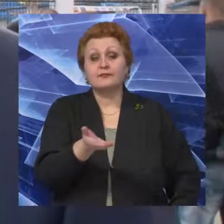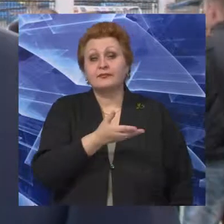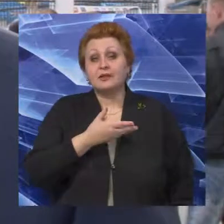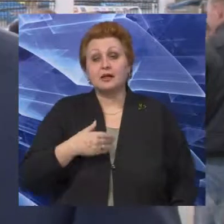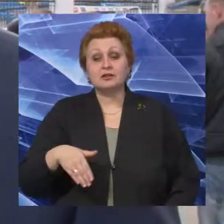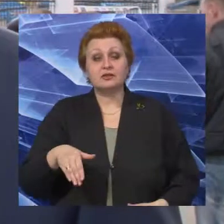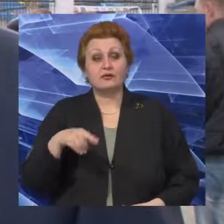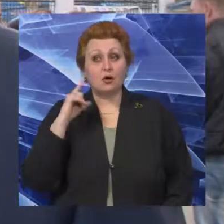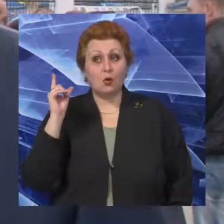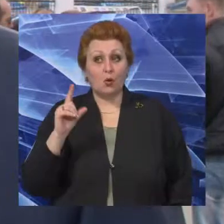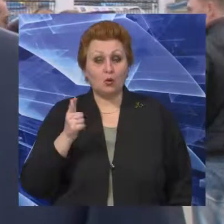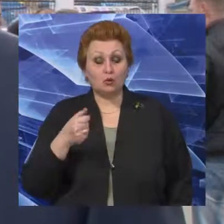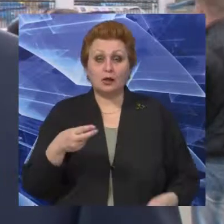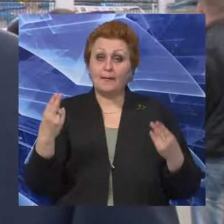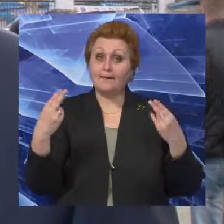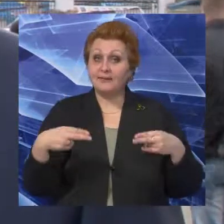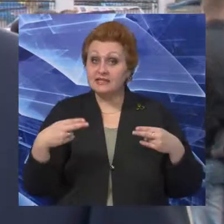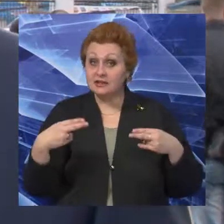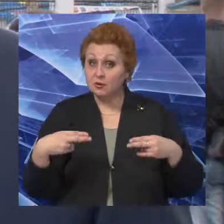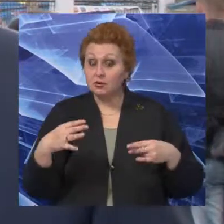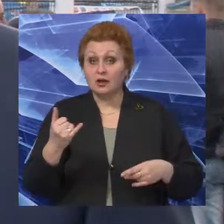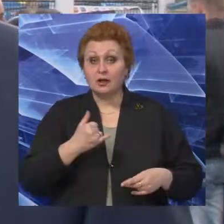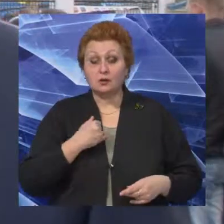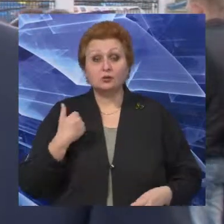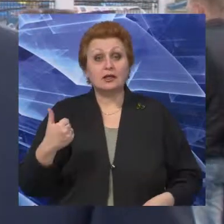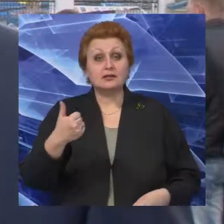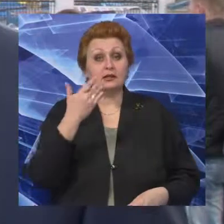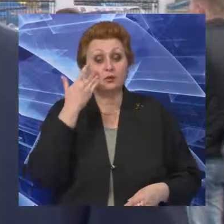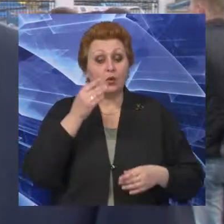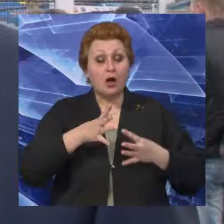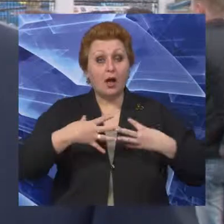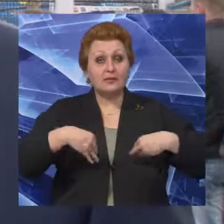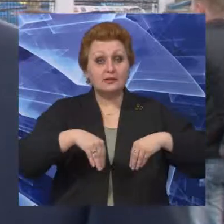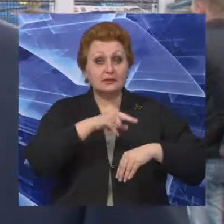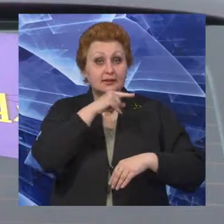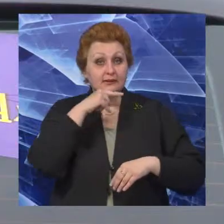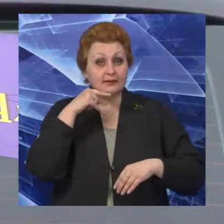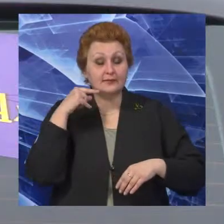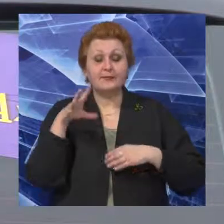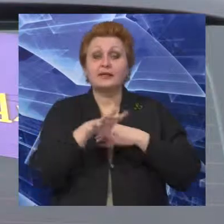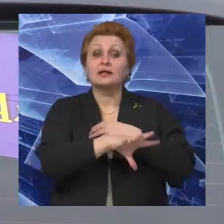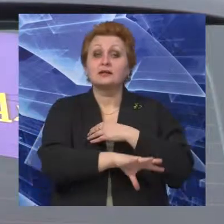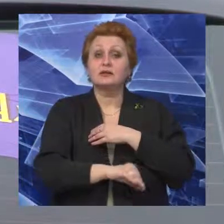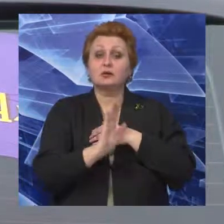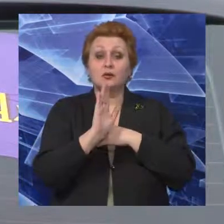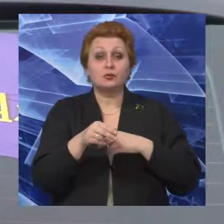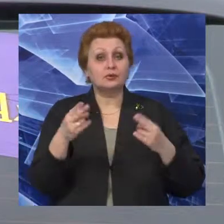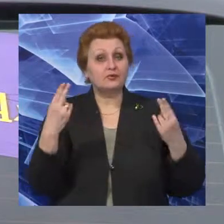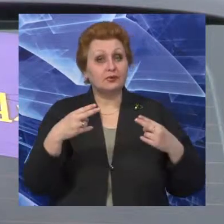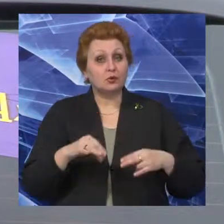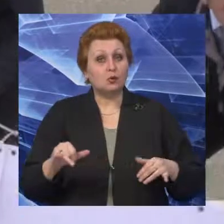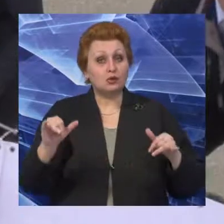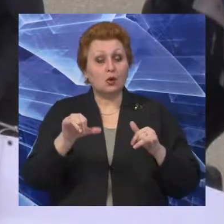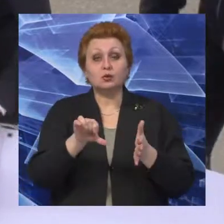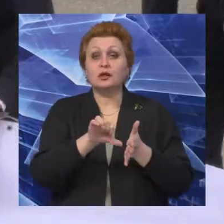нашего Северокавказского федерального округа, Пятигорска, и у нас будет одно целое, которое объединяет нашу Россию. Заключительный этап маршрута пройдет в Пятигорске,